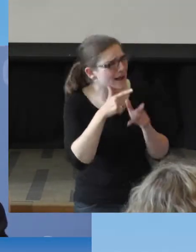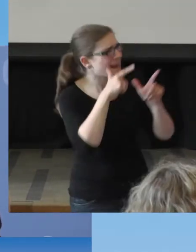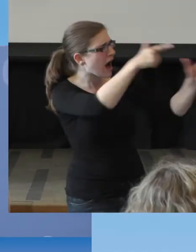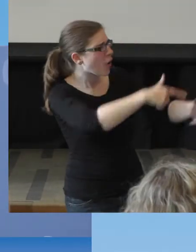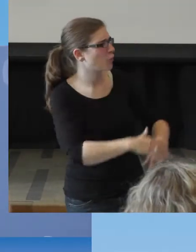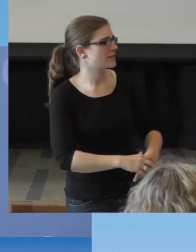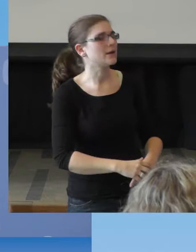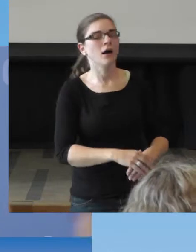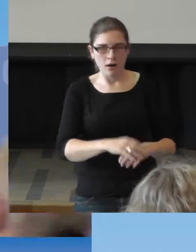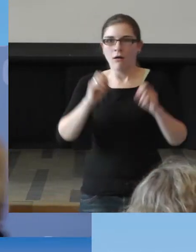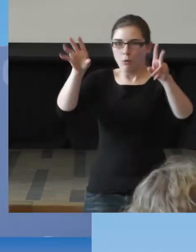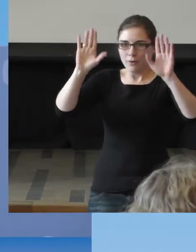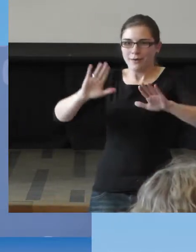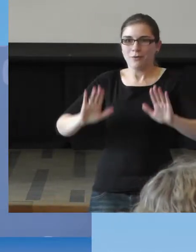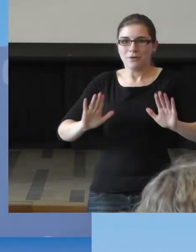Wunderbar.